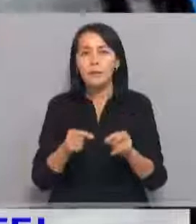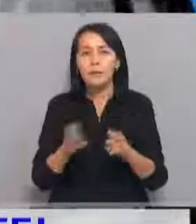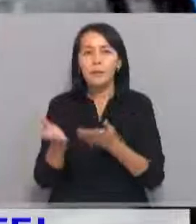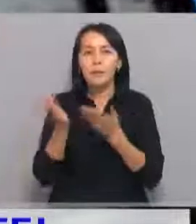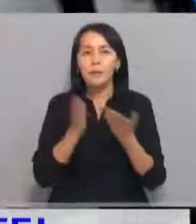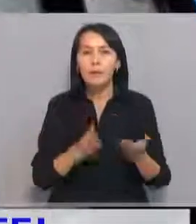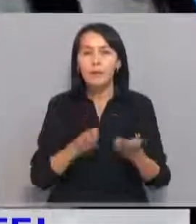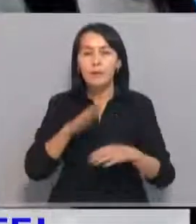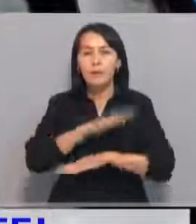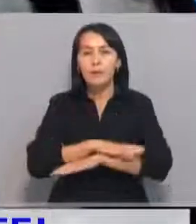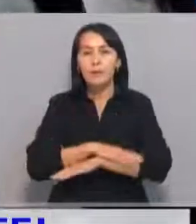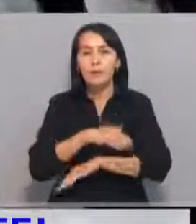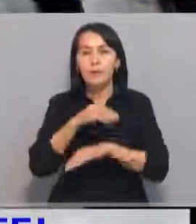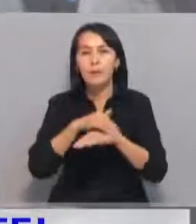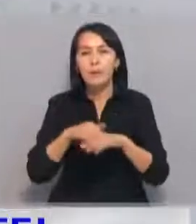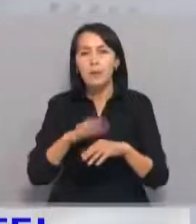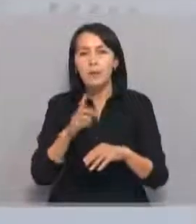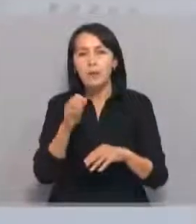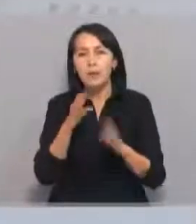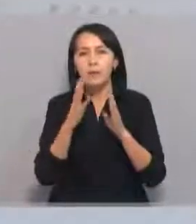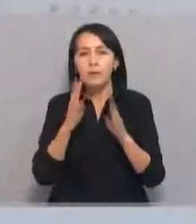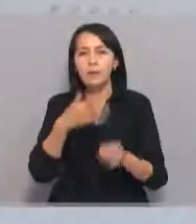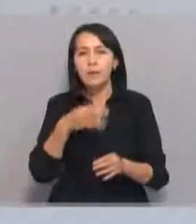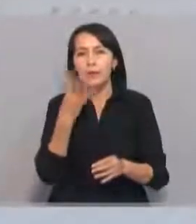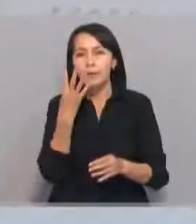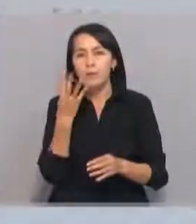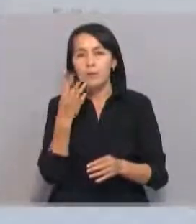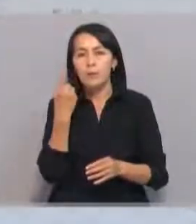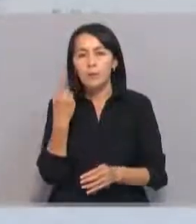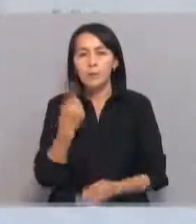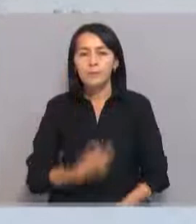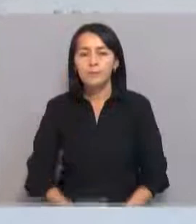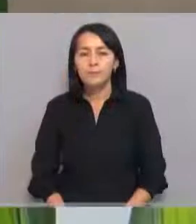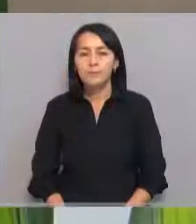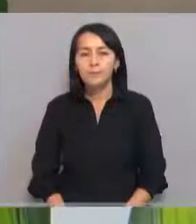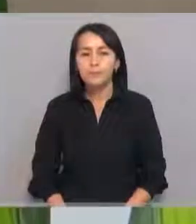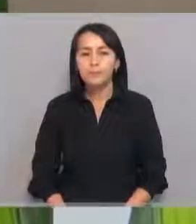Скул бастауыш мектебінің мекенжайы Қонаев даңғылы 54-1.